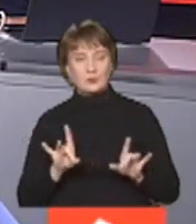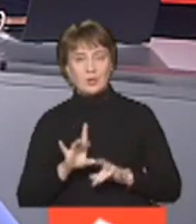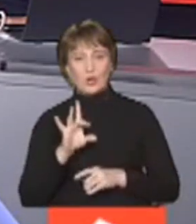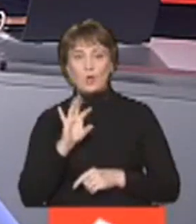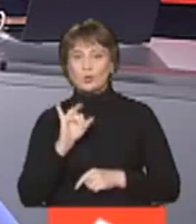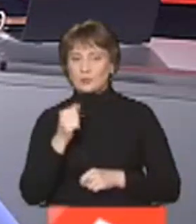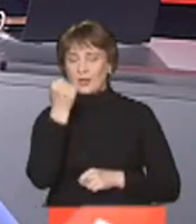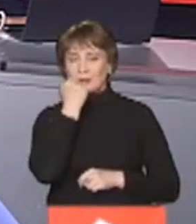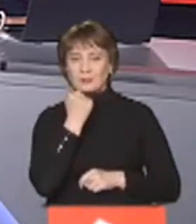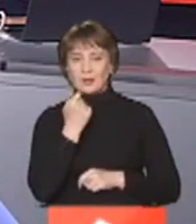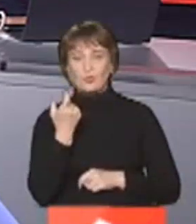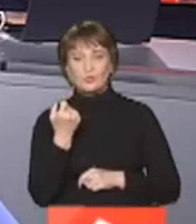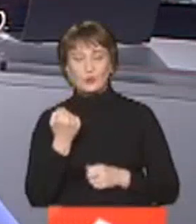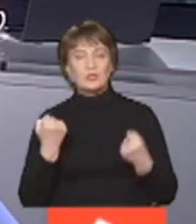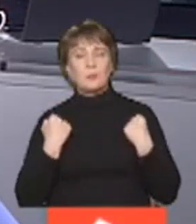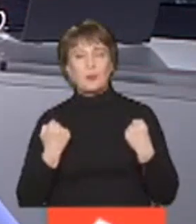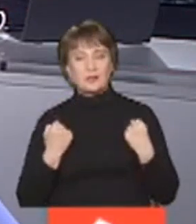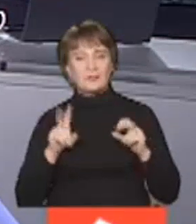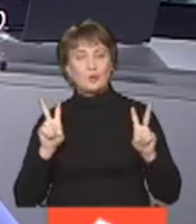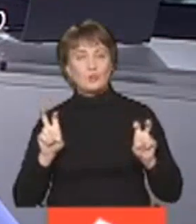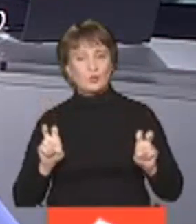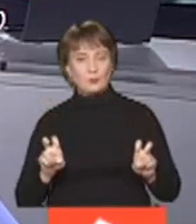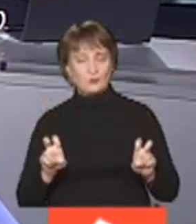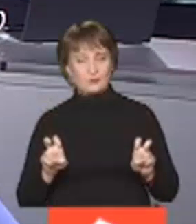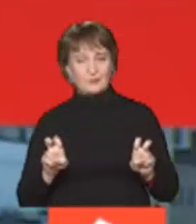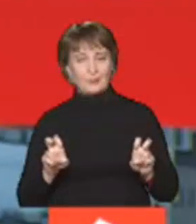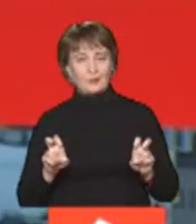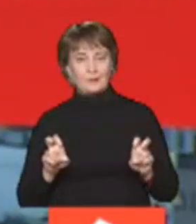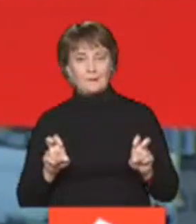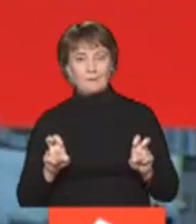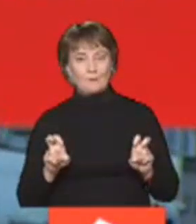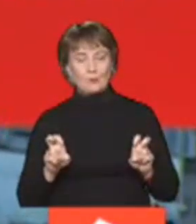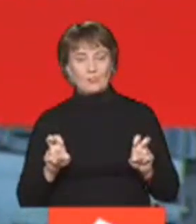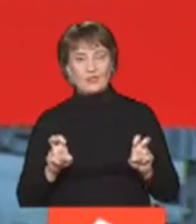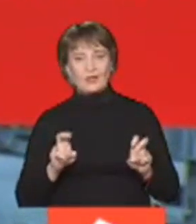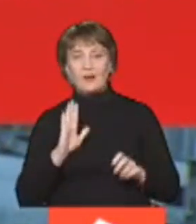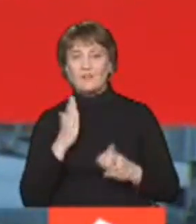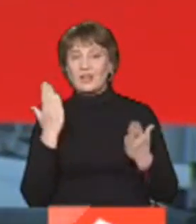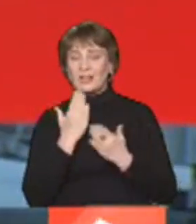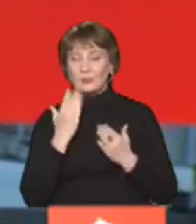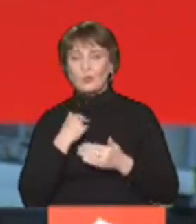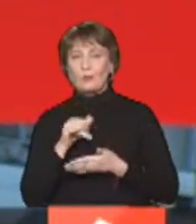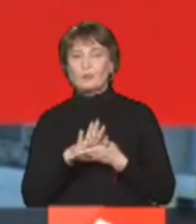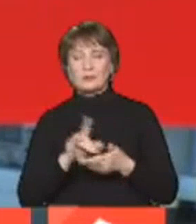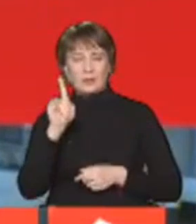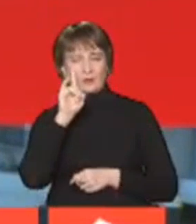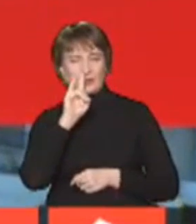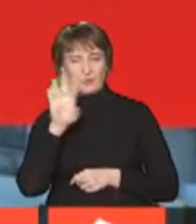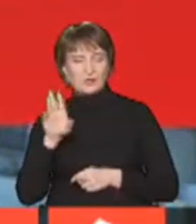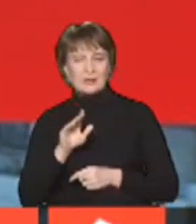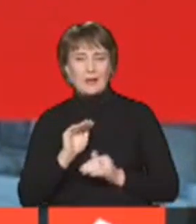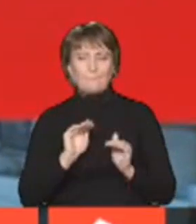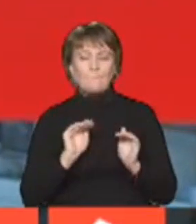Свірін, дякуємо. Трохи спортивну тематику, але з нахилом в кіно ми продовжимо. Найпопулярніший